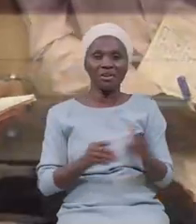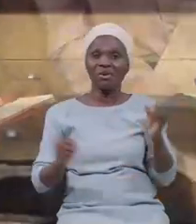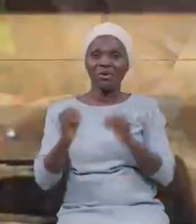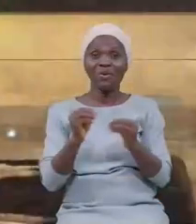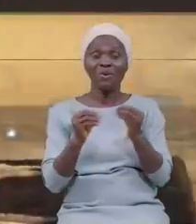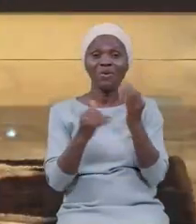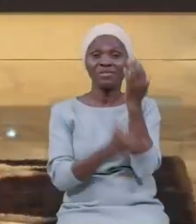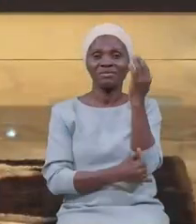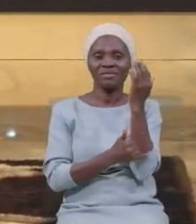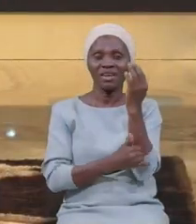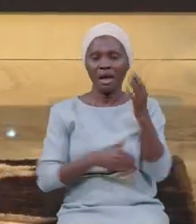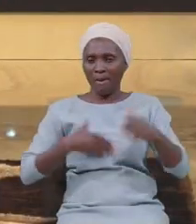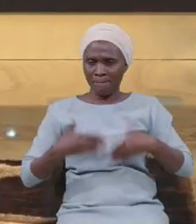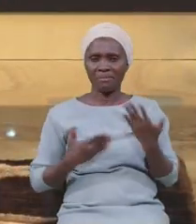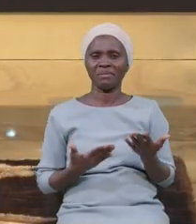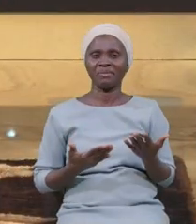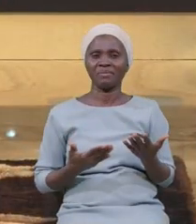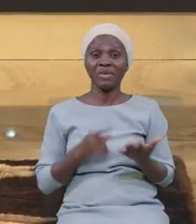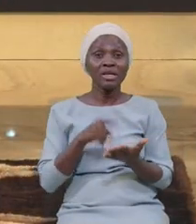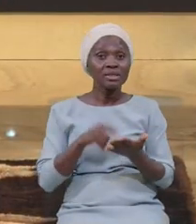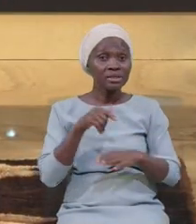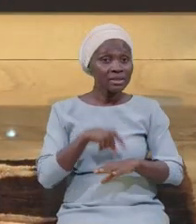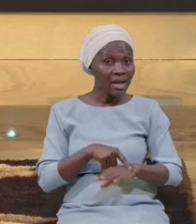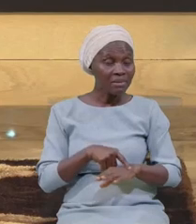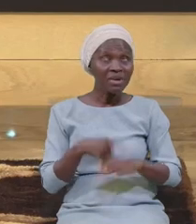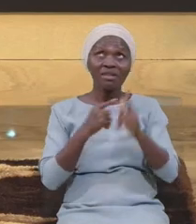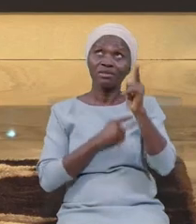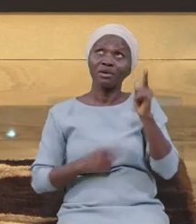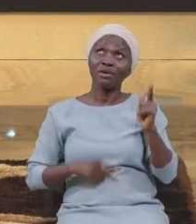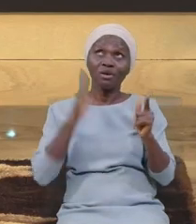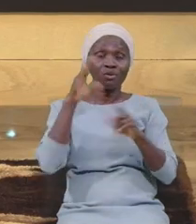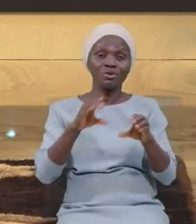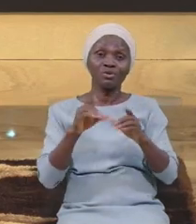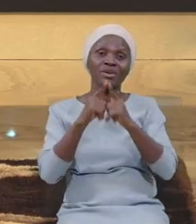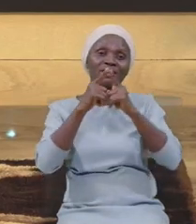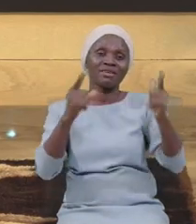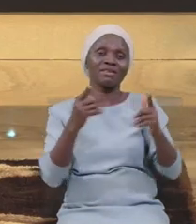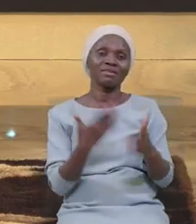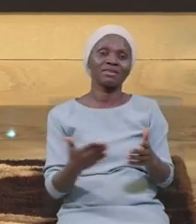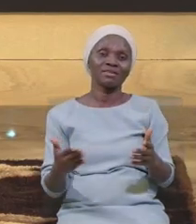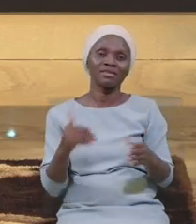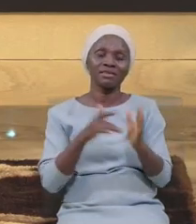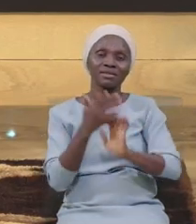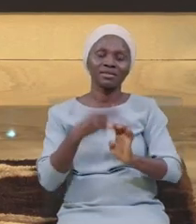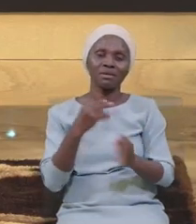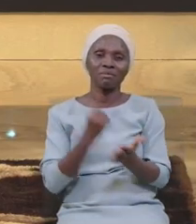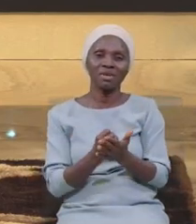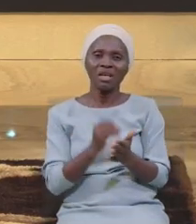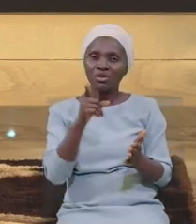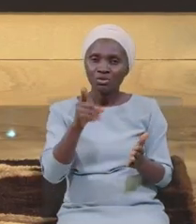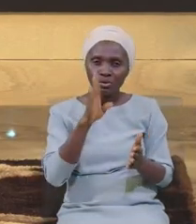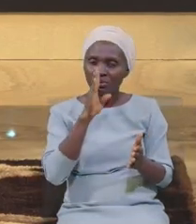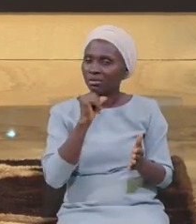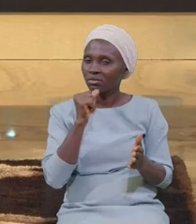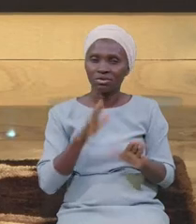ne craignez pas ce temps-ci. L'Éternel fera de grandes choses. Baie des champs,